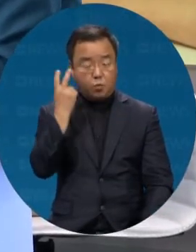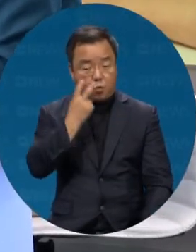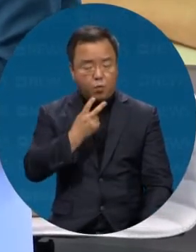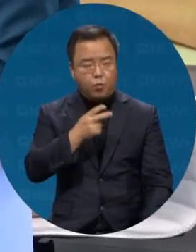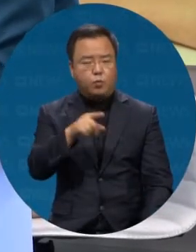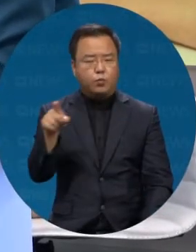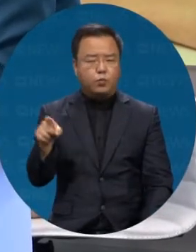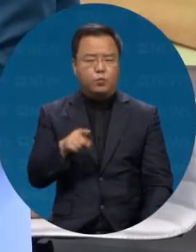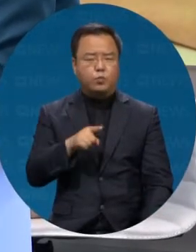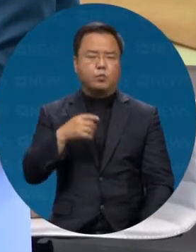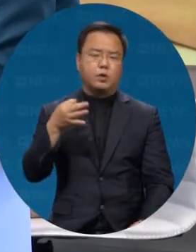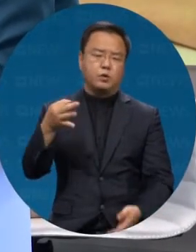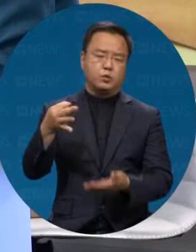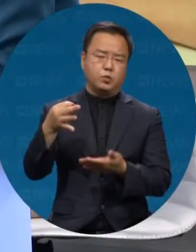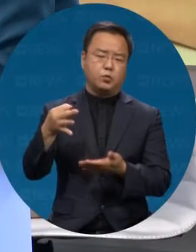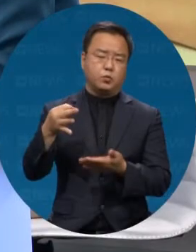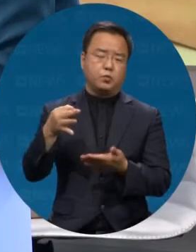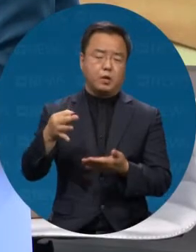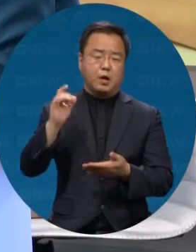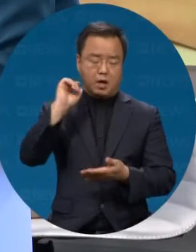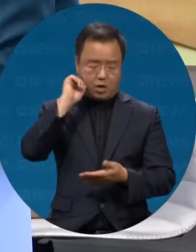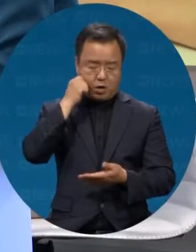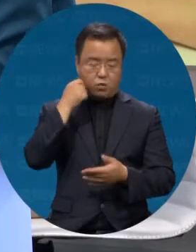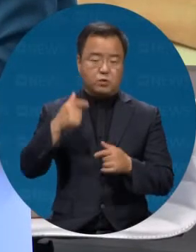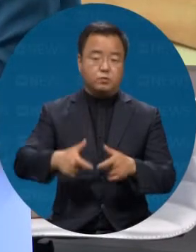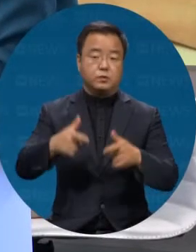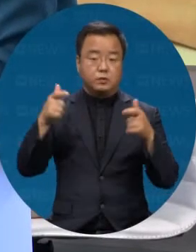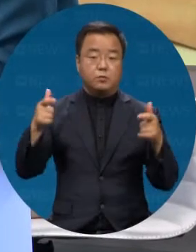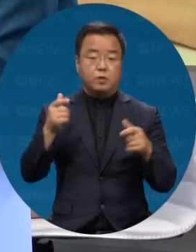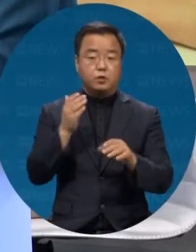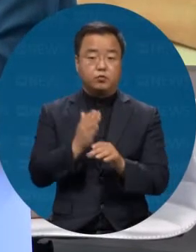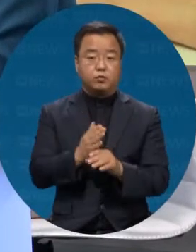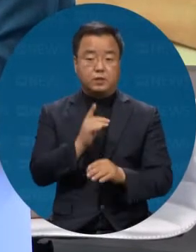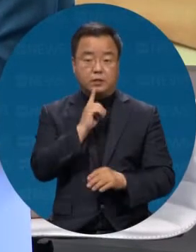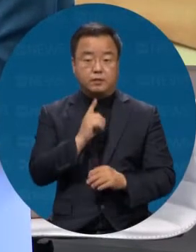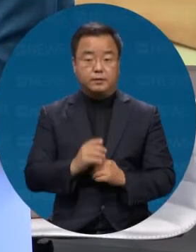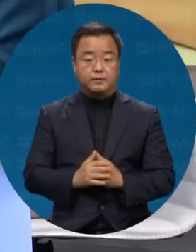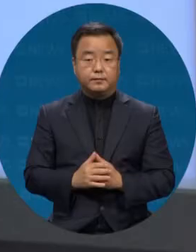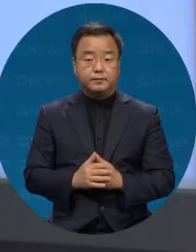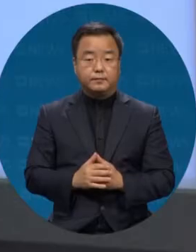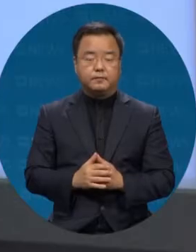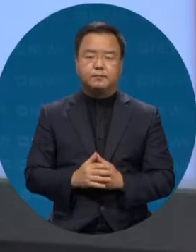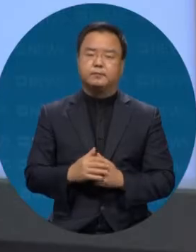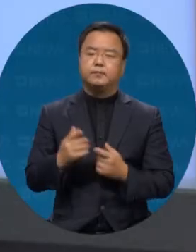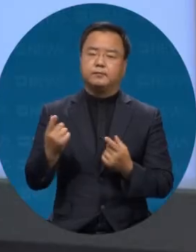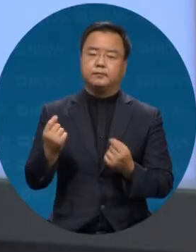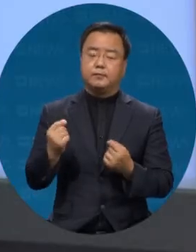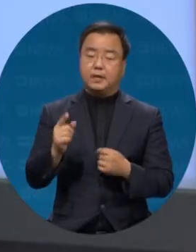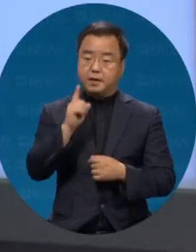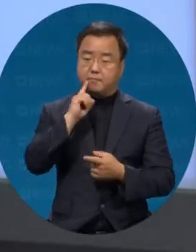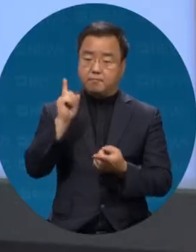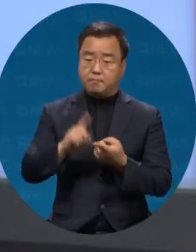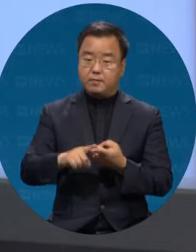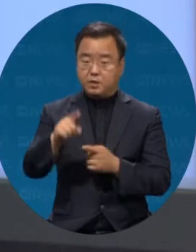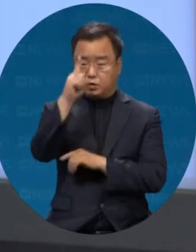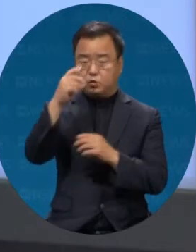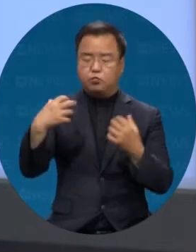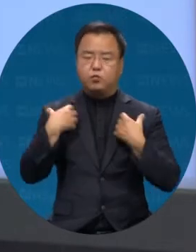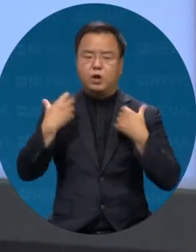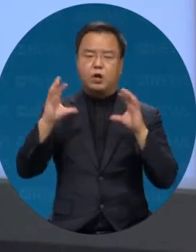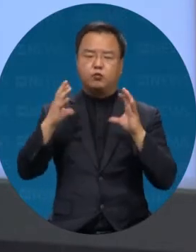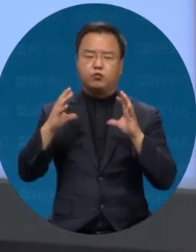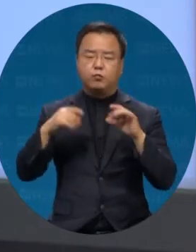이 재정적인 어려움이 크게 늘어났다는 좀 연구 결과가 있어요. 네, 그렇습니다. 말 그대로 정부의 육아